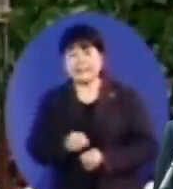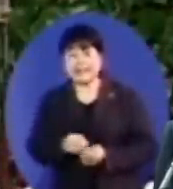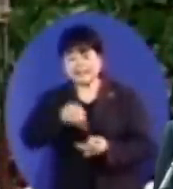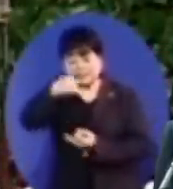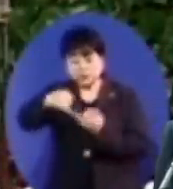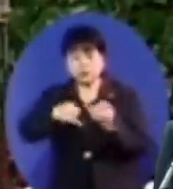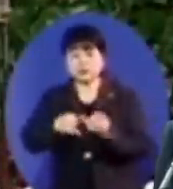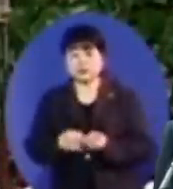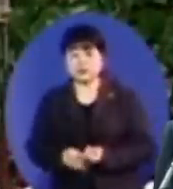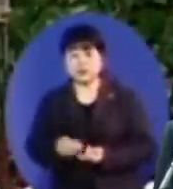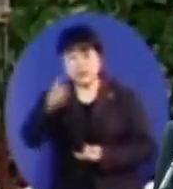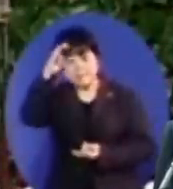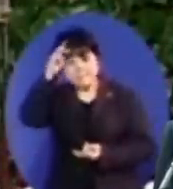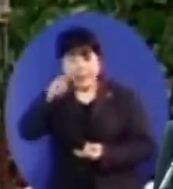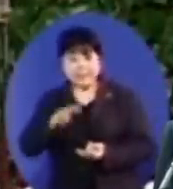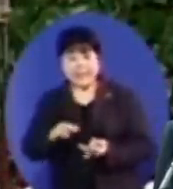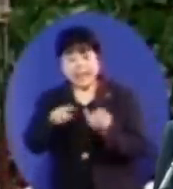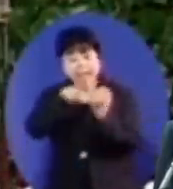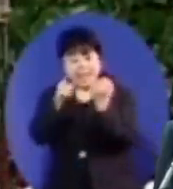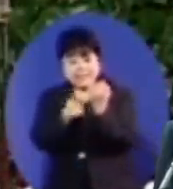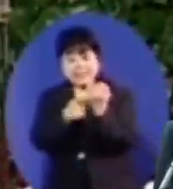잉태되었습니다.